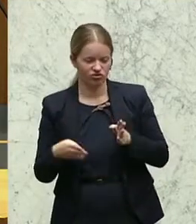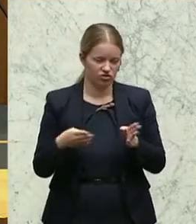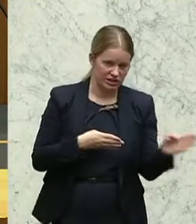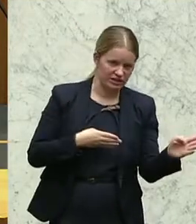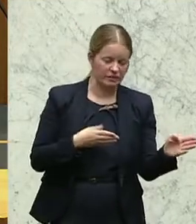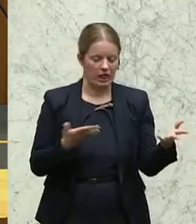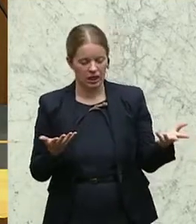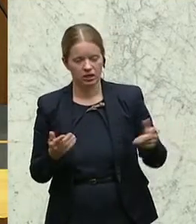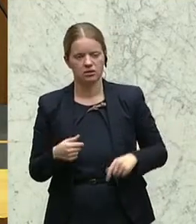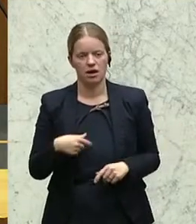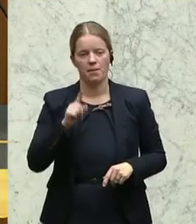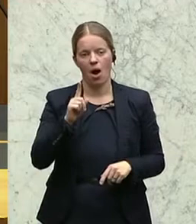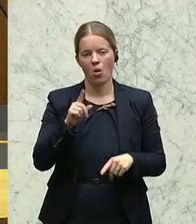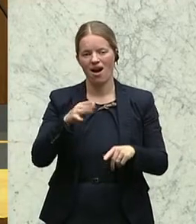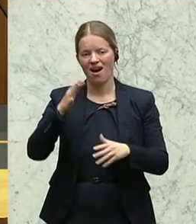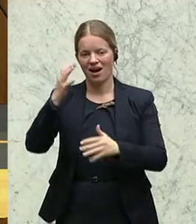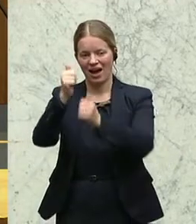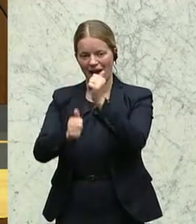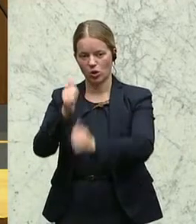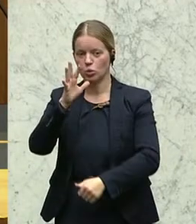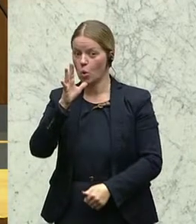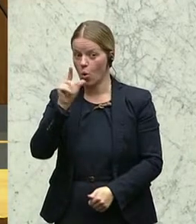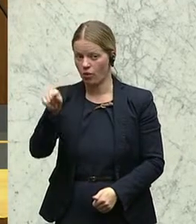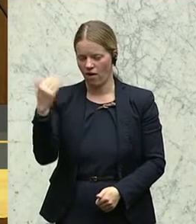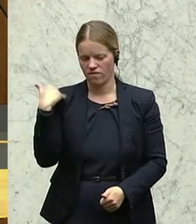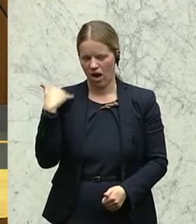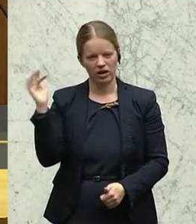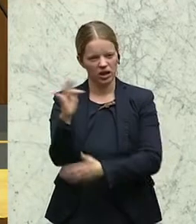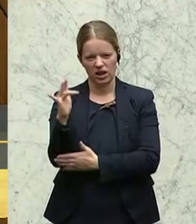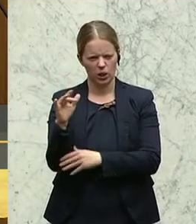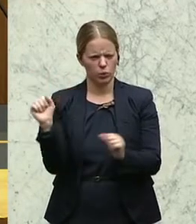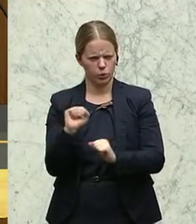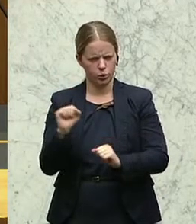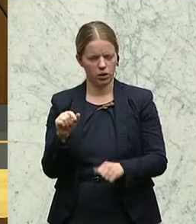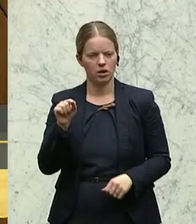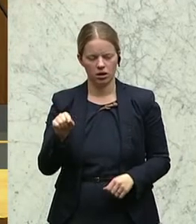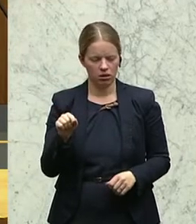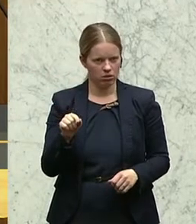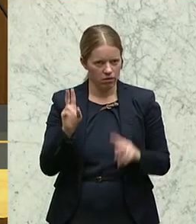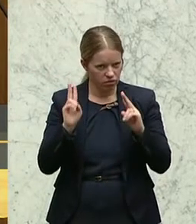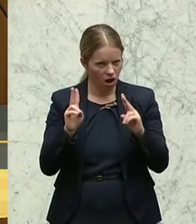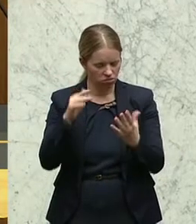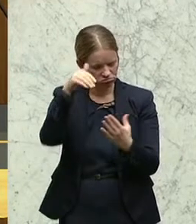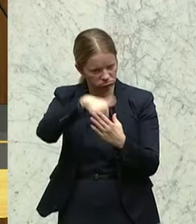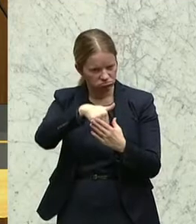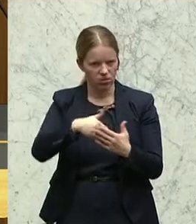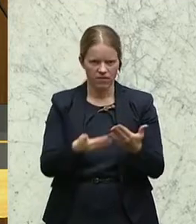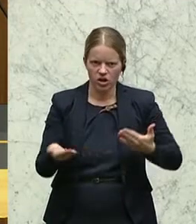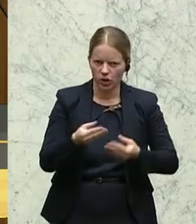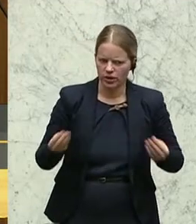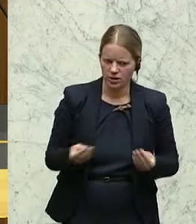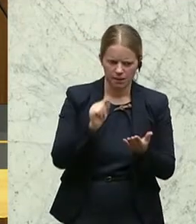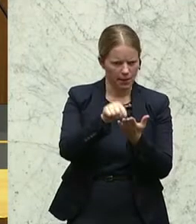eine vernichtende Kritik des Rechnungshofs über das, was im BIFI tatsächlich hier nicht nachvollziehbar an wirtschaftlichen